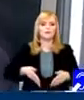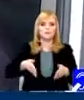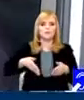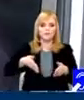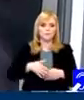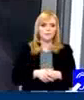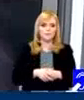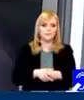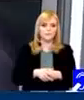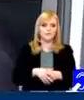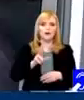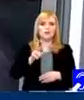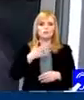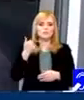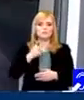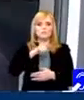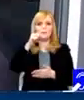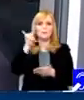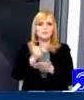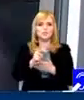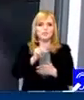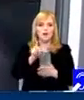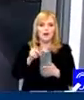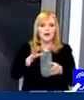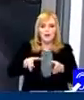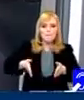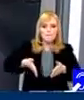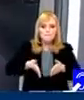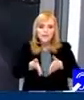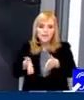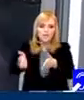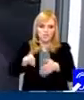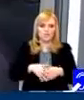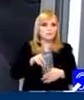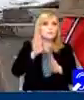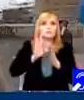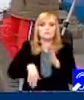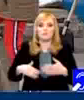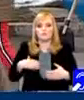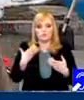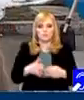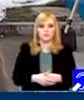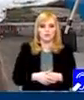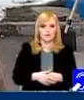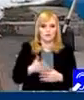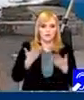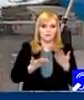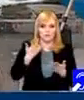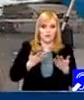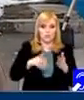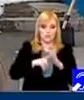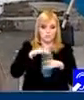Străzile care nu sunt principale sunt mai distruse, mai de dezles, e ceva strașnic. Dacă s-ar lua să iei leafa